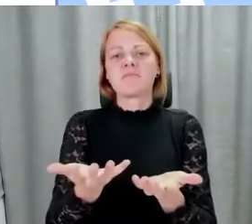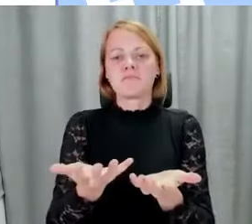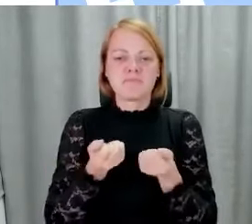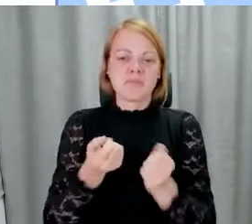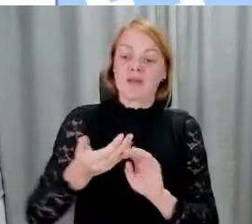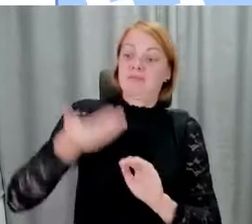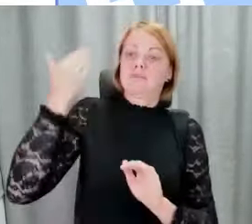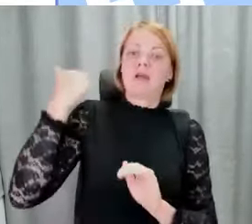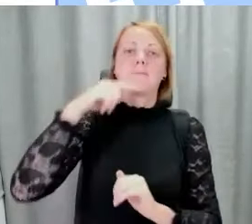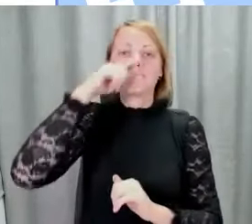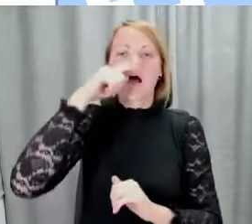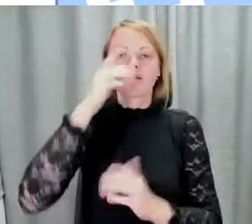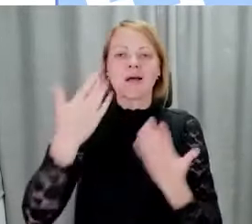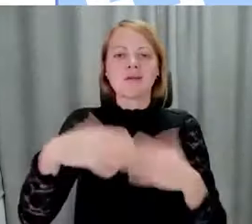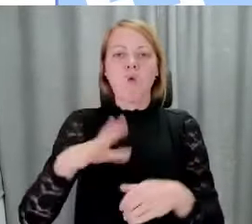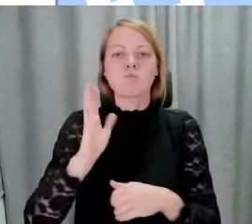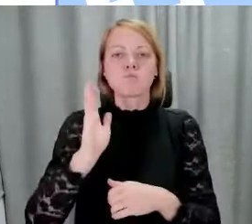martā.